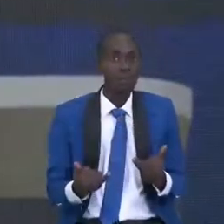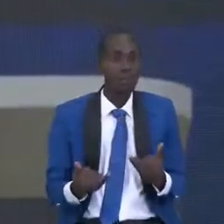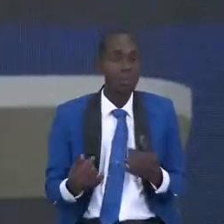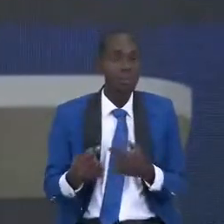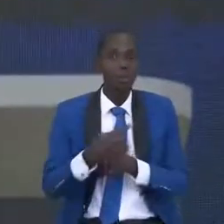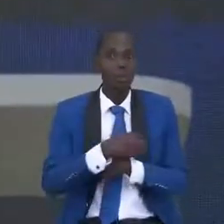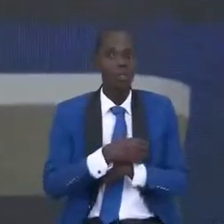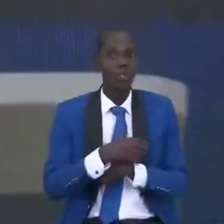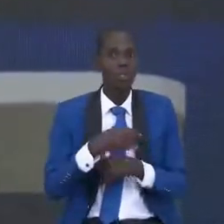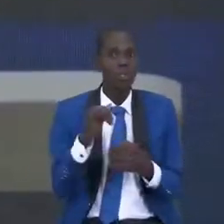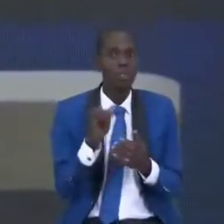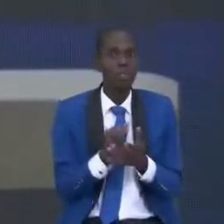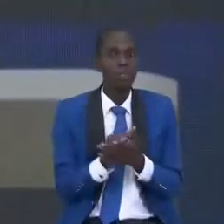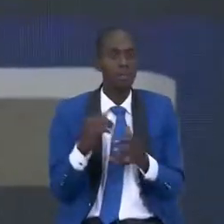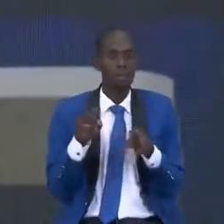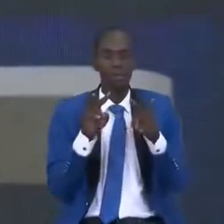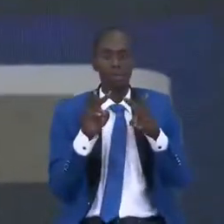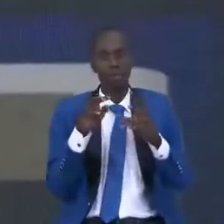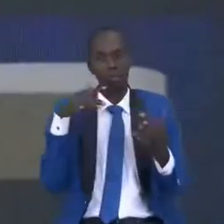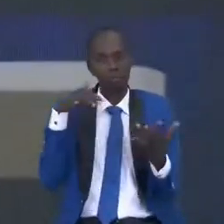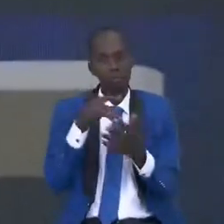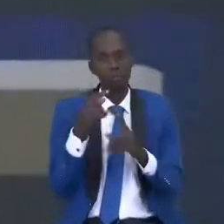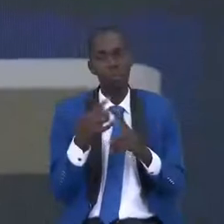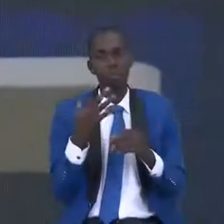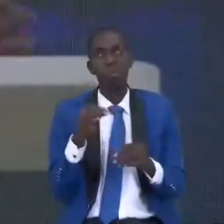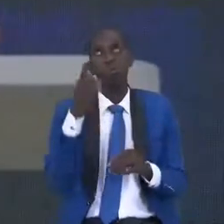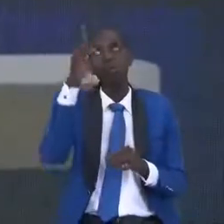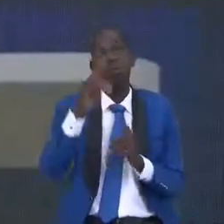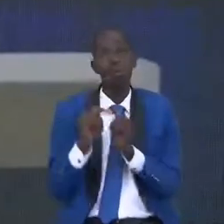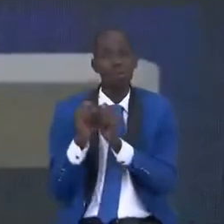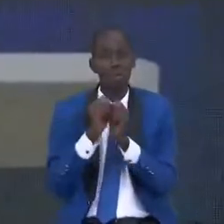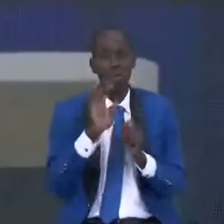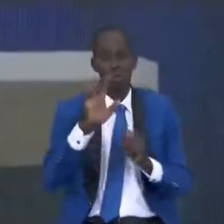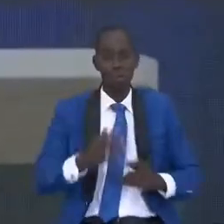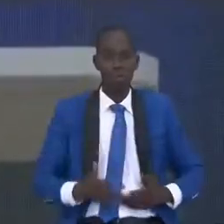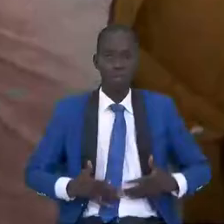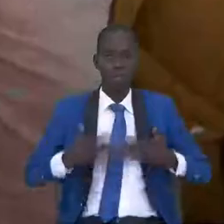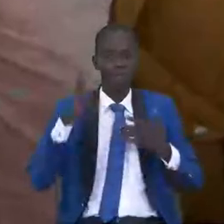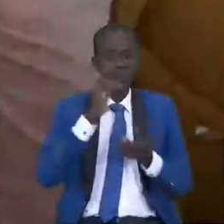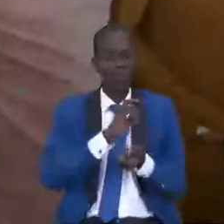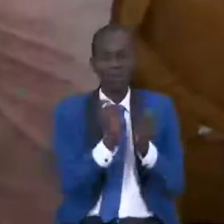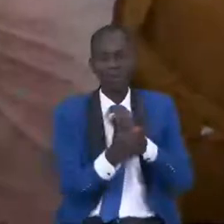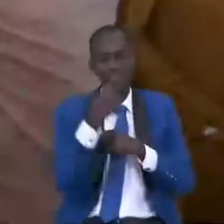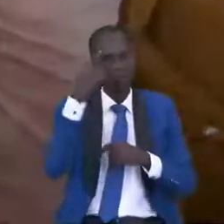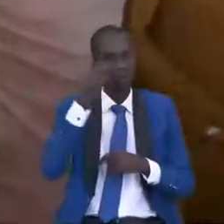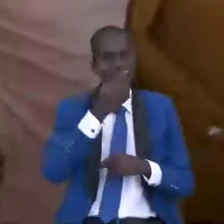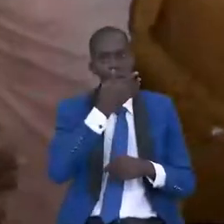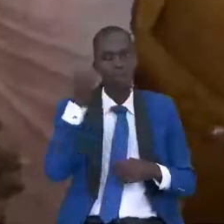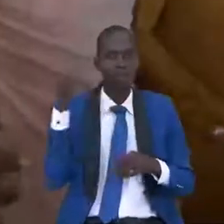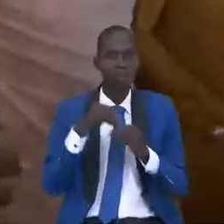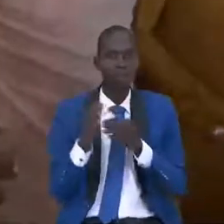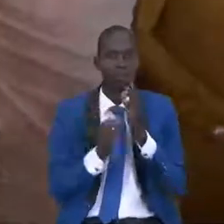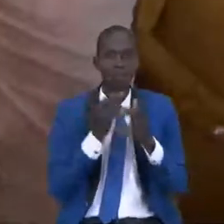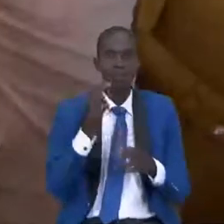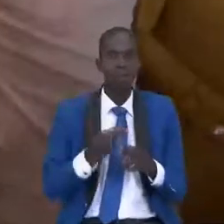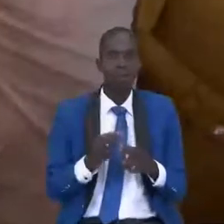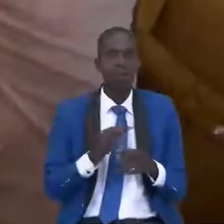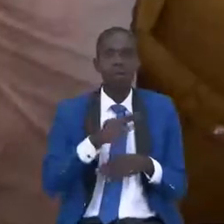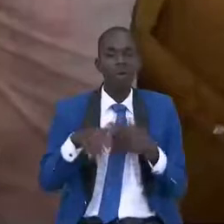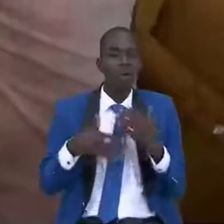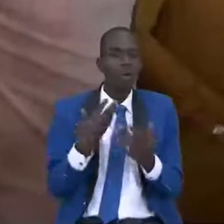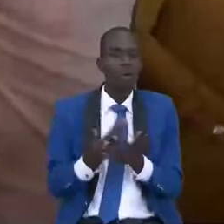considérons la parole de Dieu ensemble, votre vie va être transformée pour le meilleur au nom de Jésus.